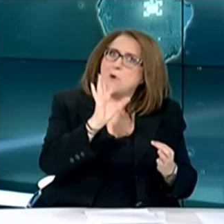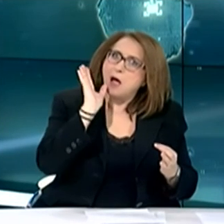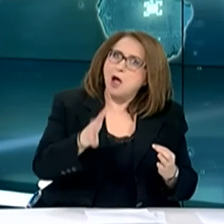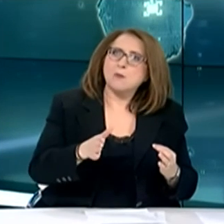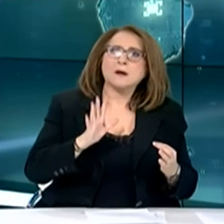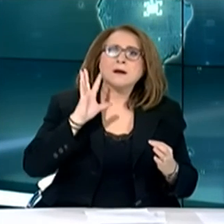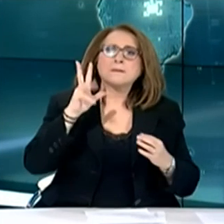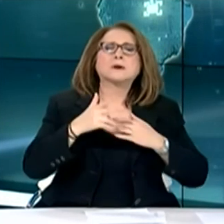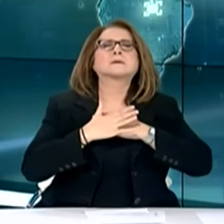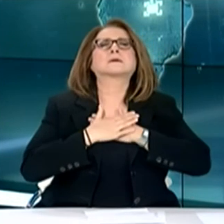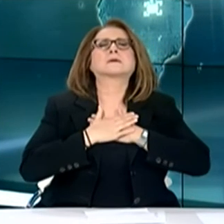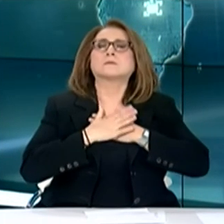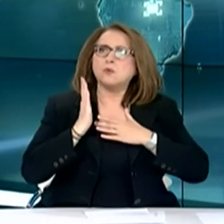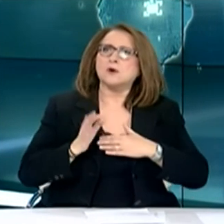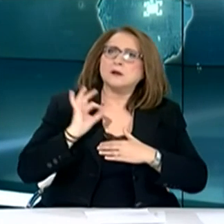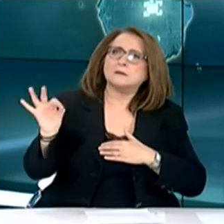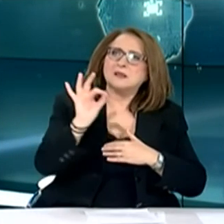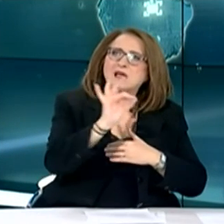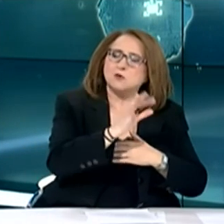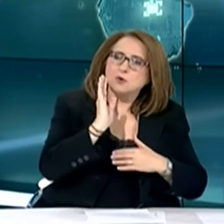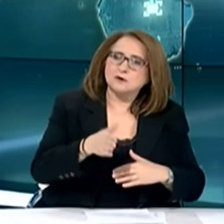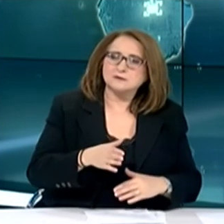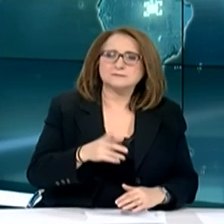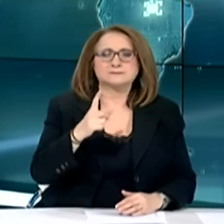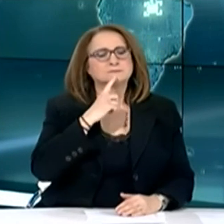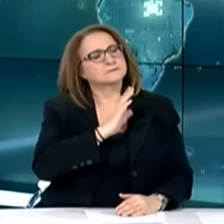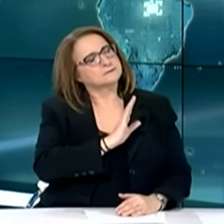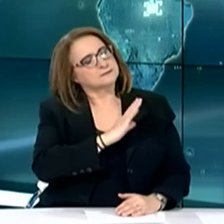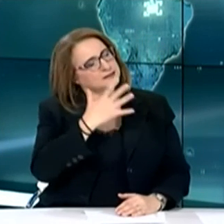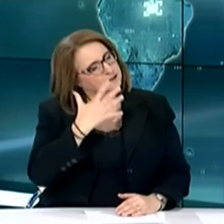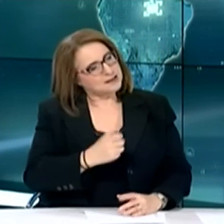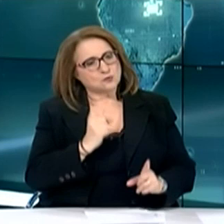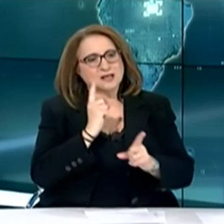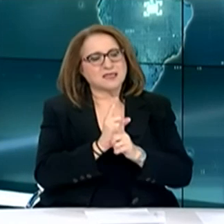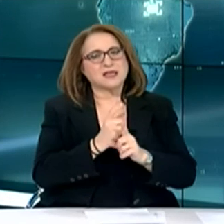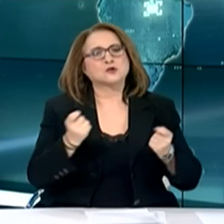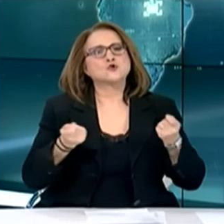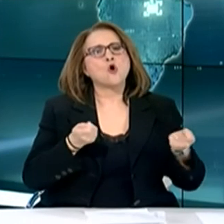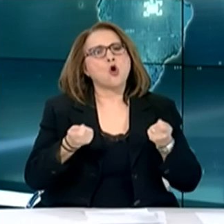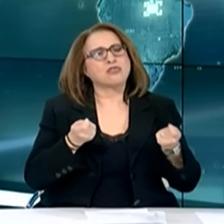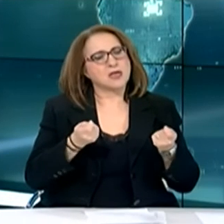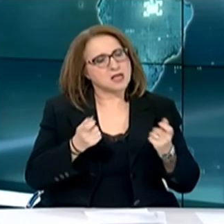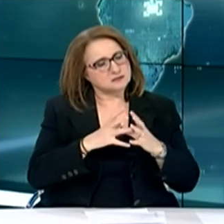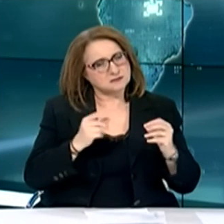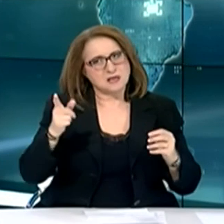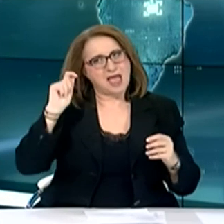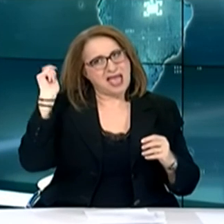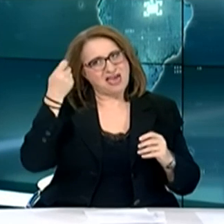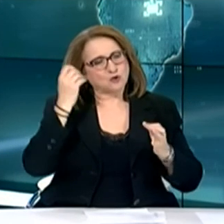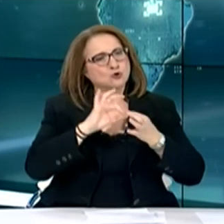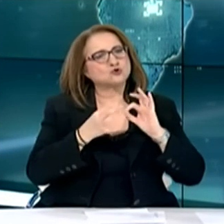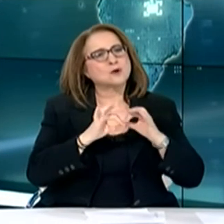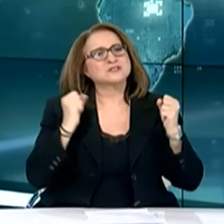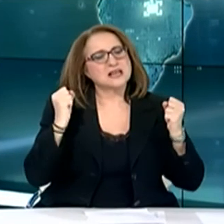αφού κάποιος έχει θλίψει ή όχι? Κοιτάξτε, υπάρχουν ειδικές οδηγίες. Έχουμε εκδώσει ειδικές οδηγίες στον Εθνικό Οργανισμό Δημόσιας Υγείας για το χειρισμό νεκρών